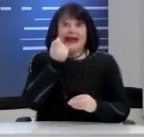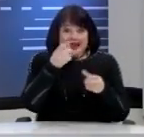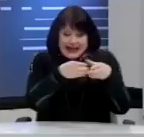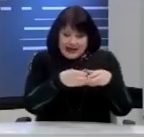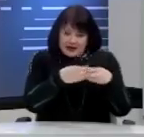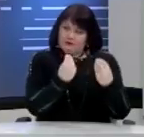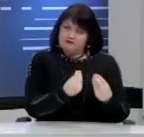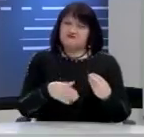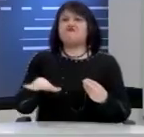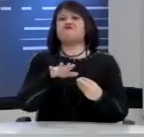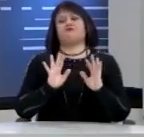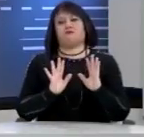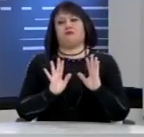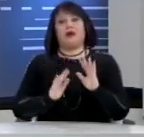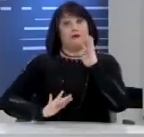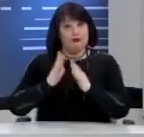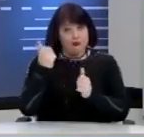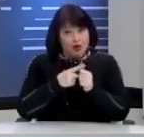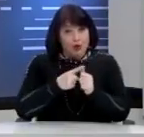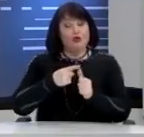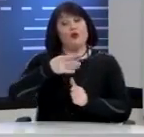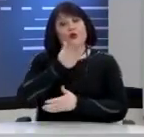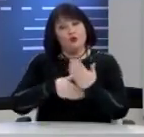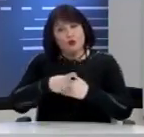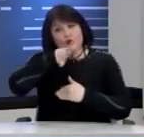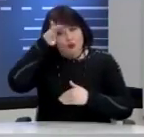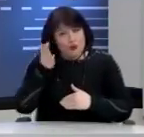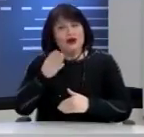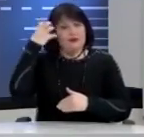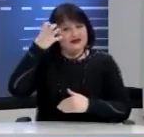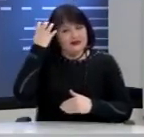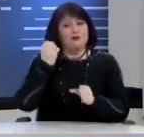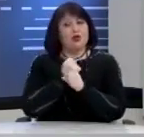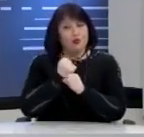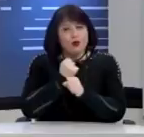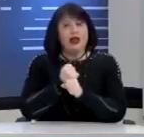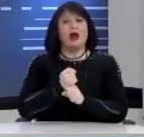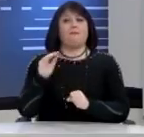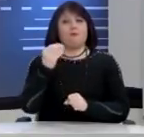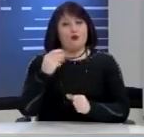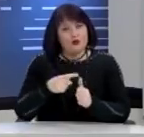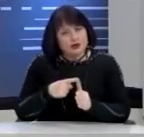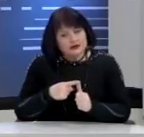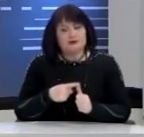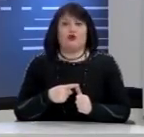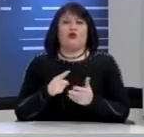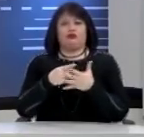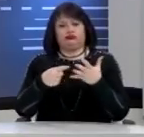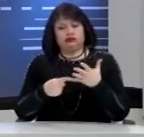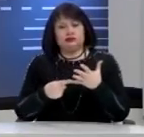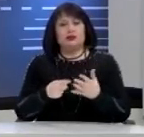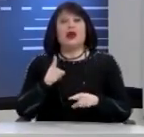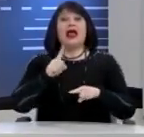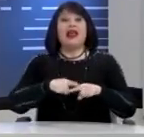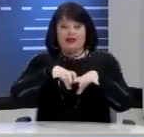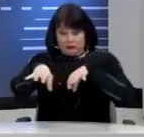λίγων. Στην Ελλάδα της προόδου, του μόχθου, της επιστήμης, της εργασίας, του πολιτισμού. Όχι στην